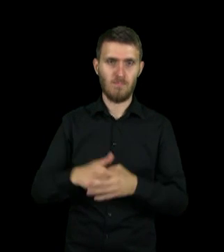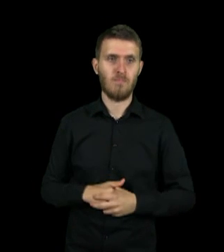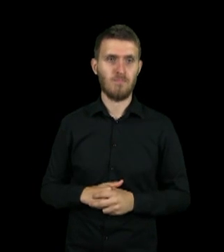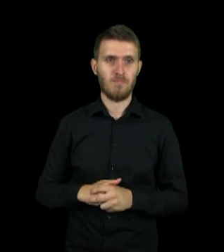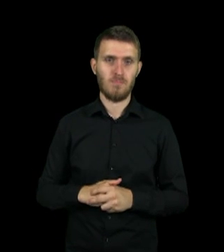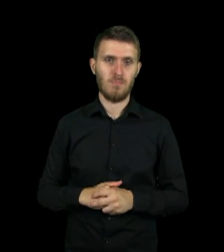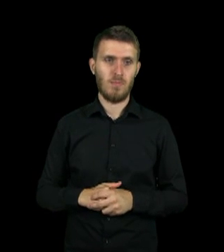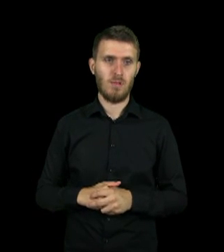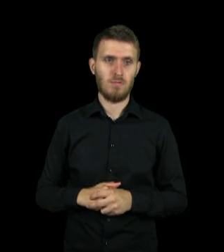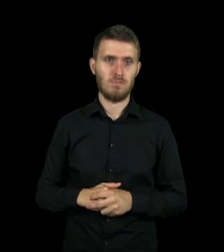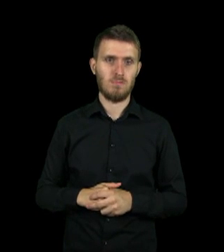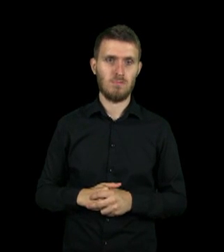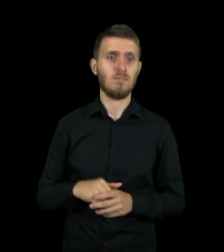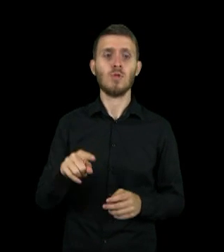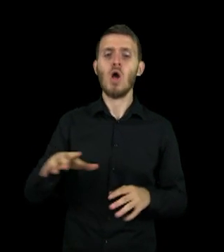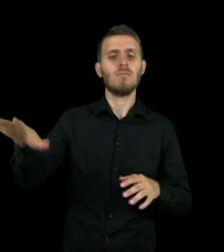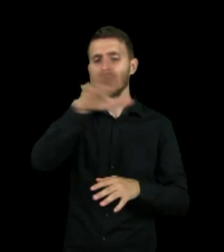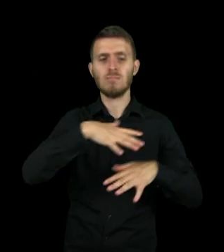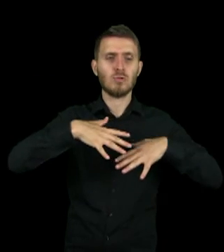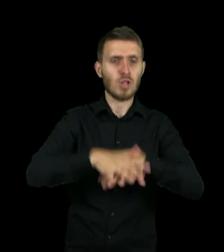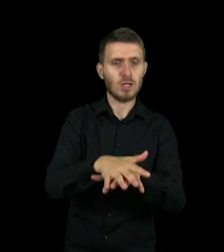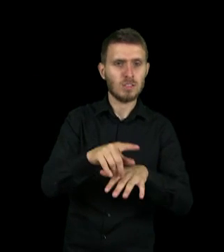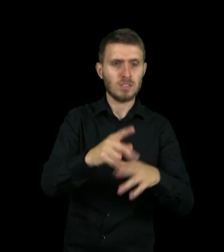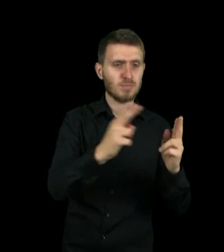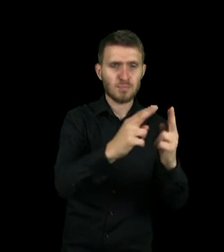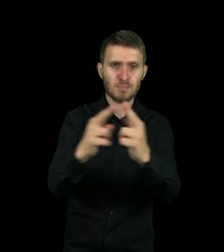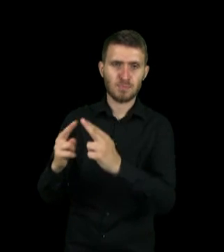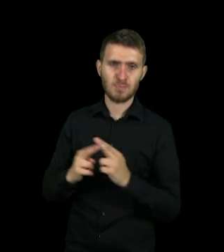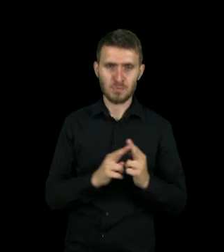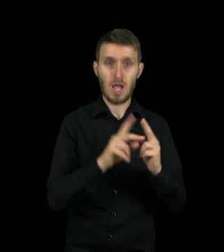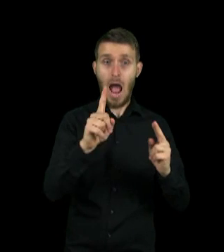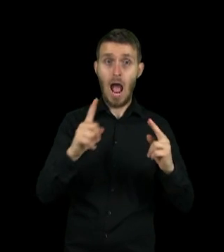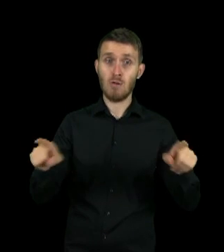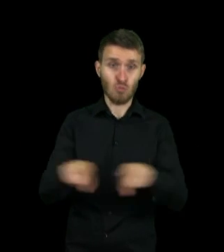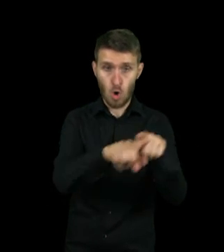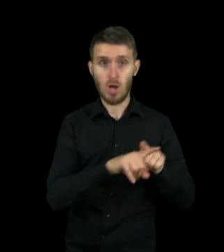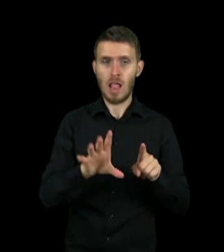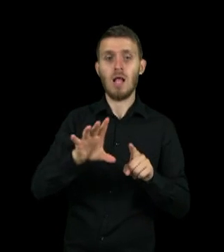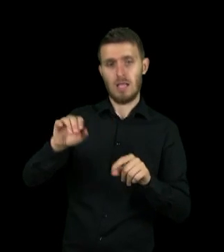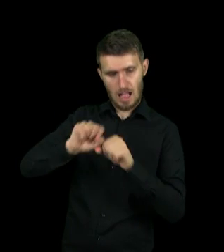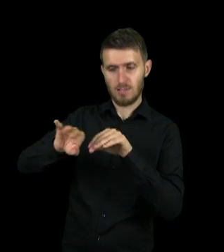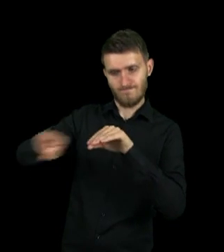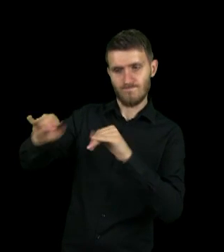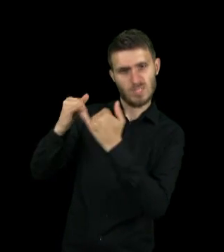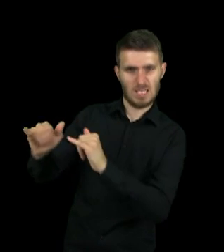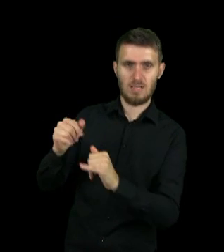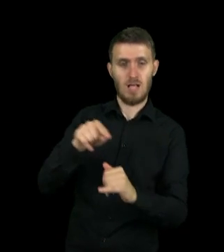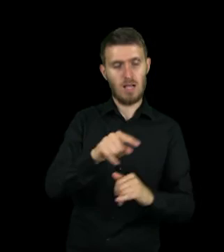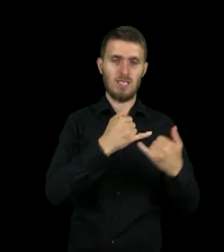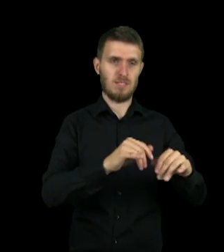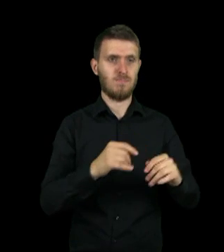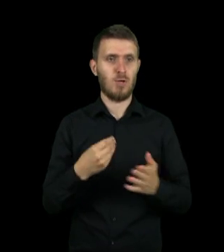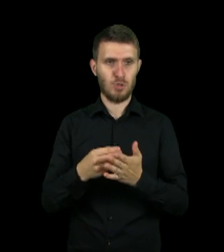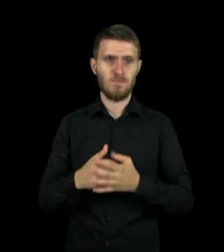interchange zwykle ustalana przez poszczególne sieci chociaż nie jest wspólna dla wszystkich mówią nasza opłata